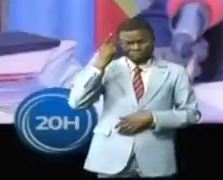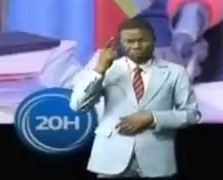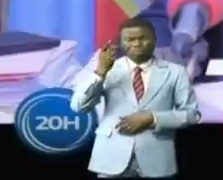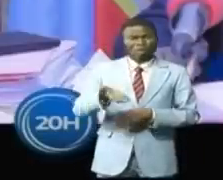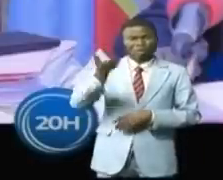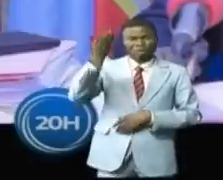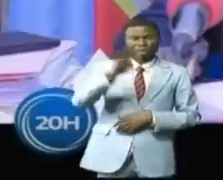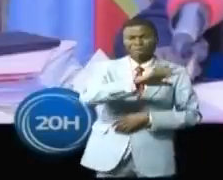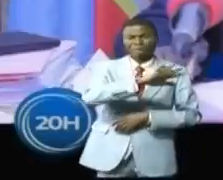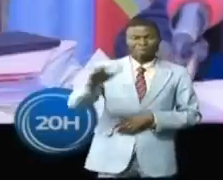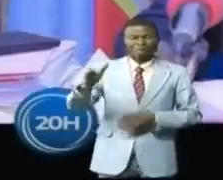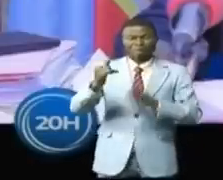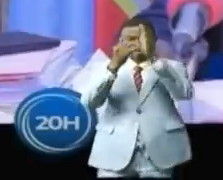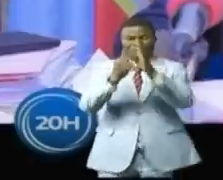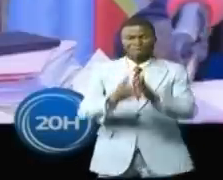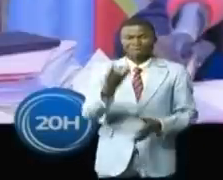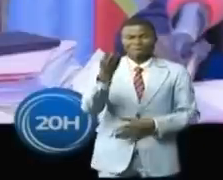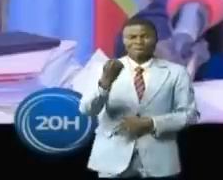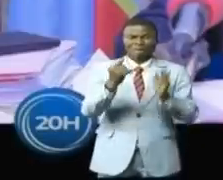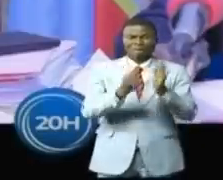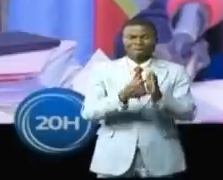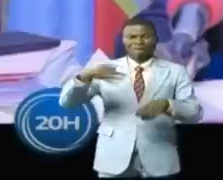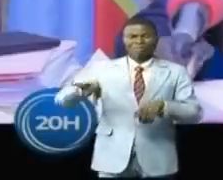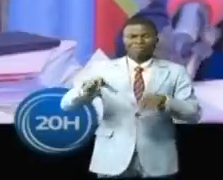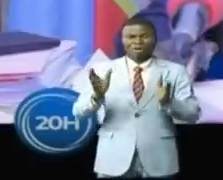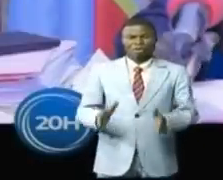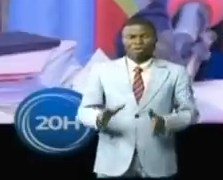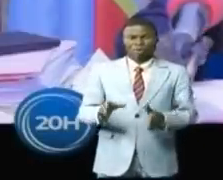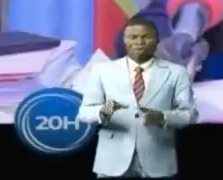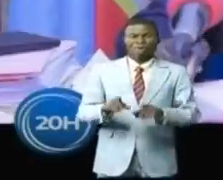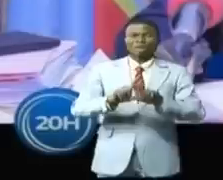à 5646 francs congolais contre